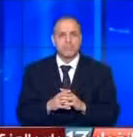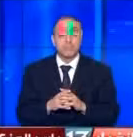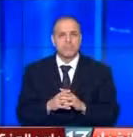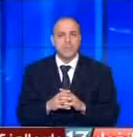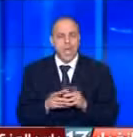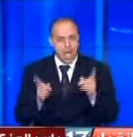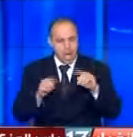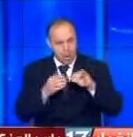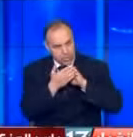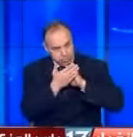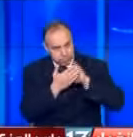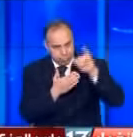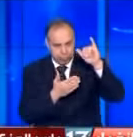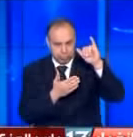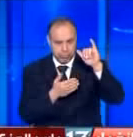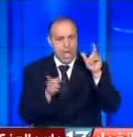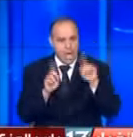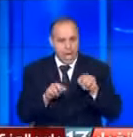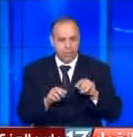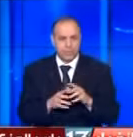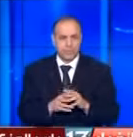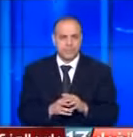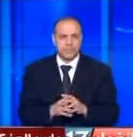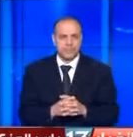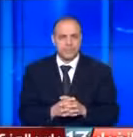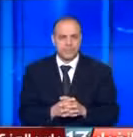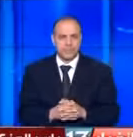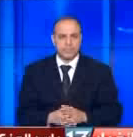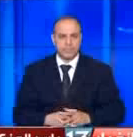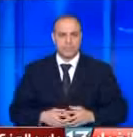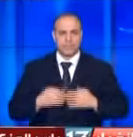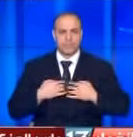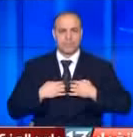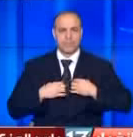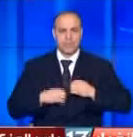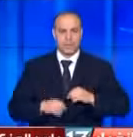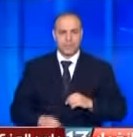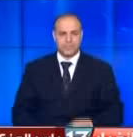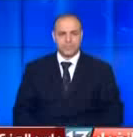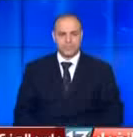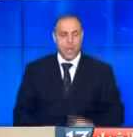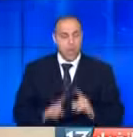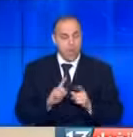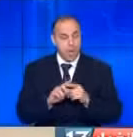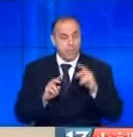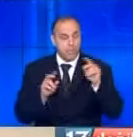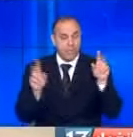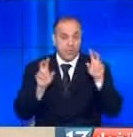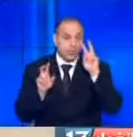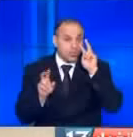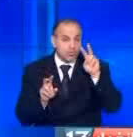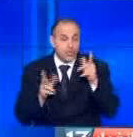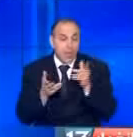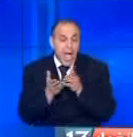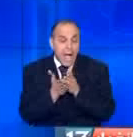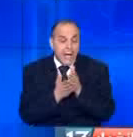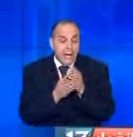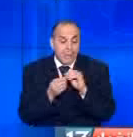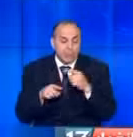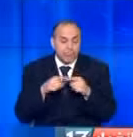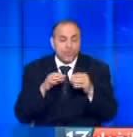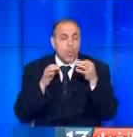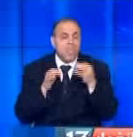وما هي حقيقة هذا الخلاف الذي أوصلنا اليوم إلى إيقاف رحلات ناقلة وطنية. هو خلاف، هو كي